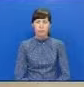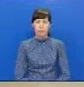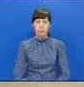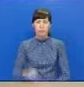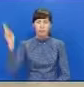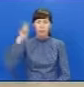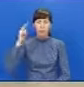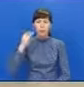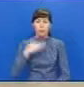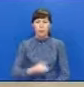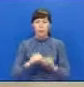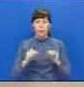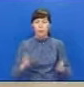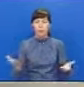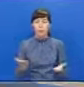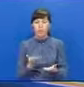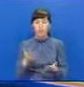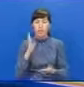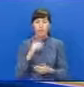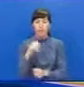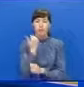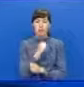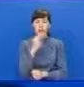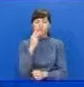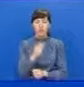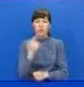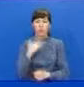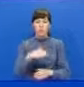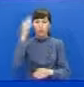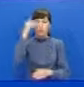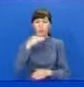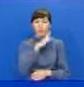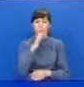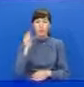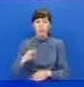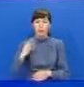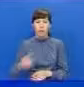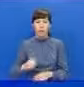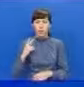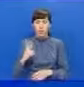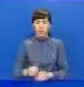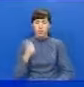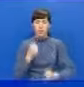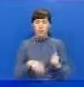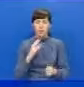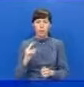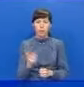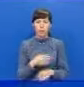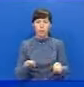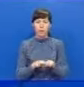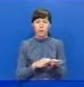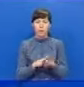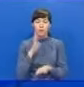Білім жолы көп бала қалайтын осы жарыстағы жетістігіне қарай көп атана ұл-қызын вундеркиндке балайтын дода. Үш санатта